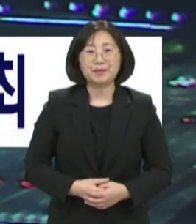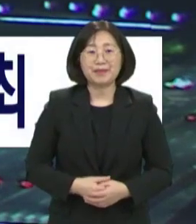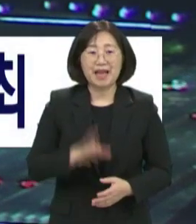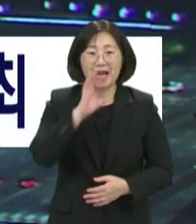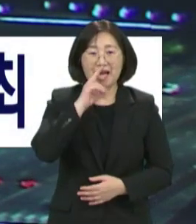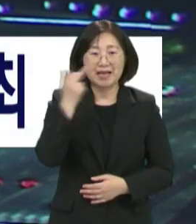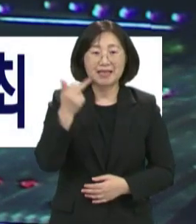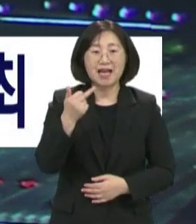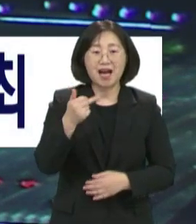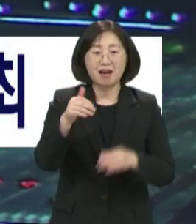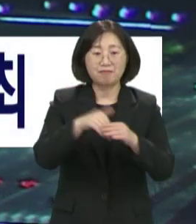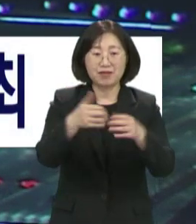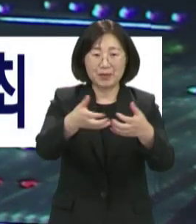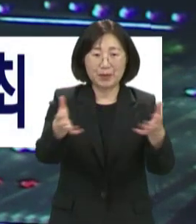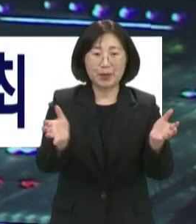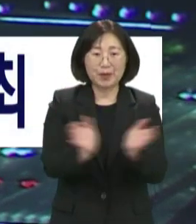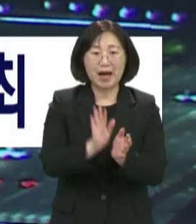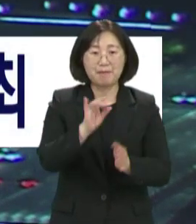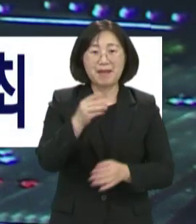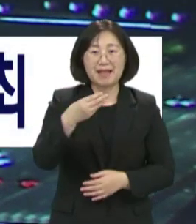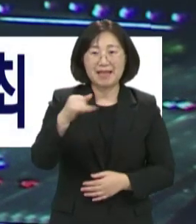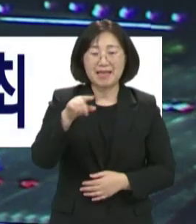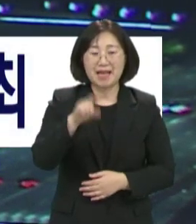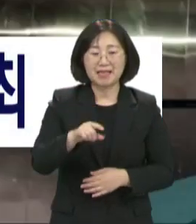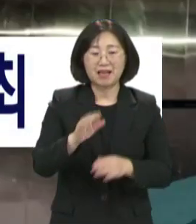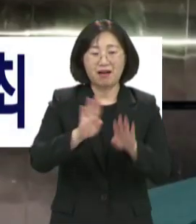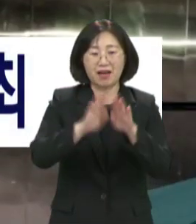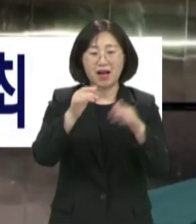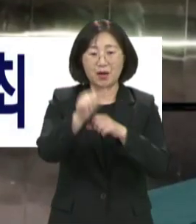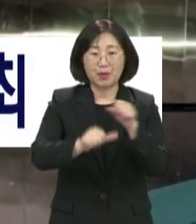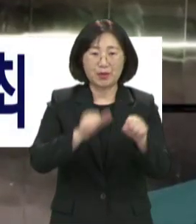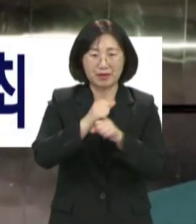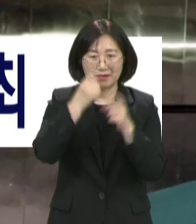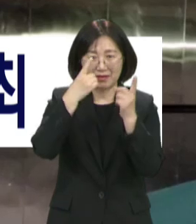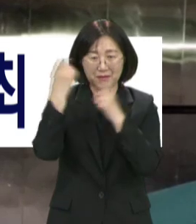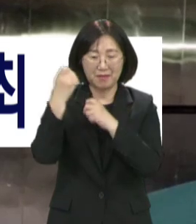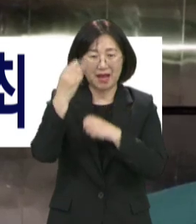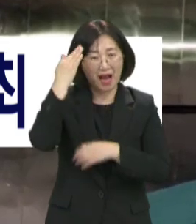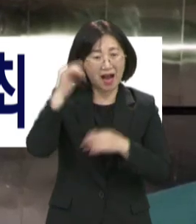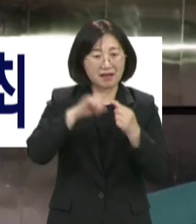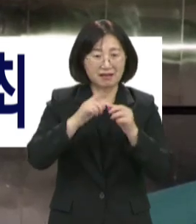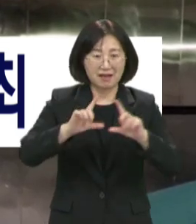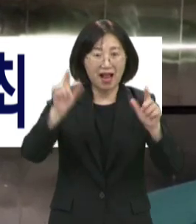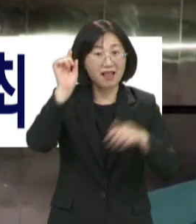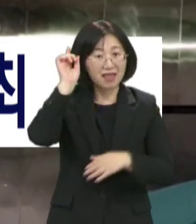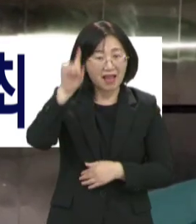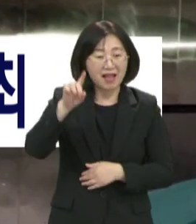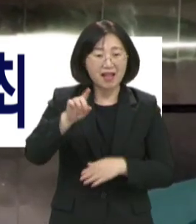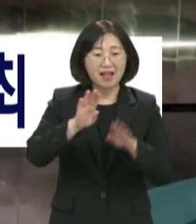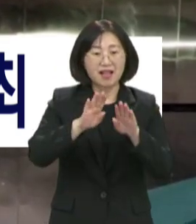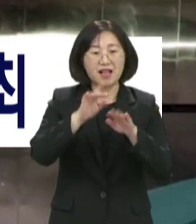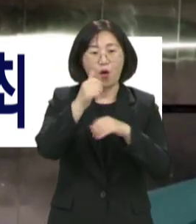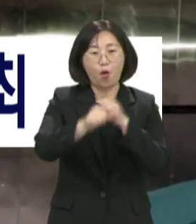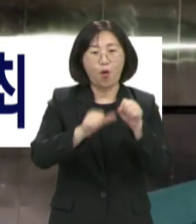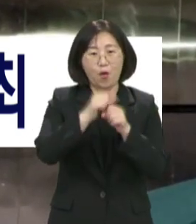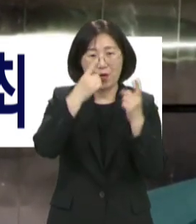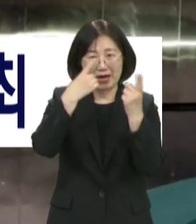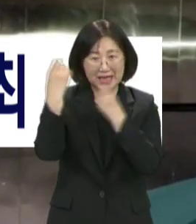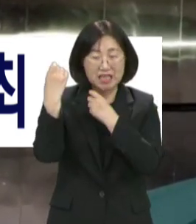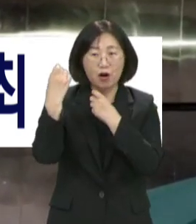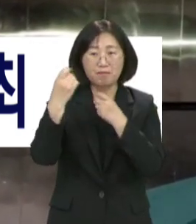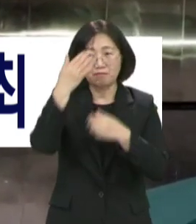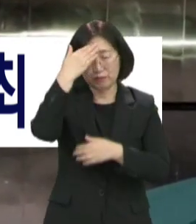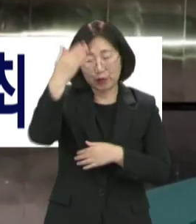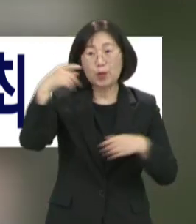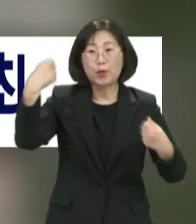아산 복합문화공간 모나벨리에서 개관 5주년을 맞아 한글날인 내일 개관 5주년 기념 무료 공연 가을의